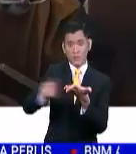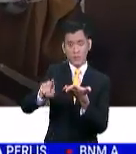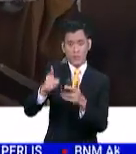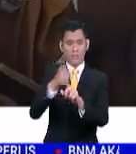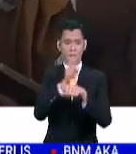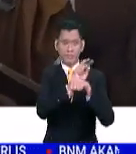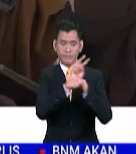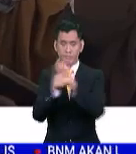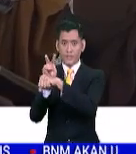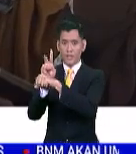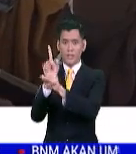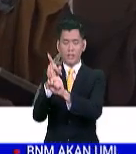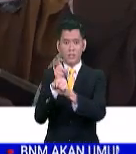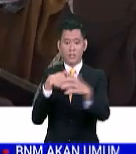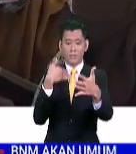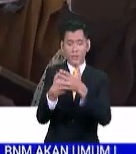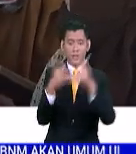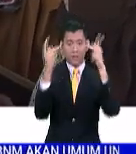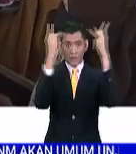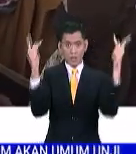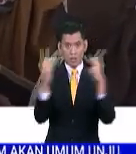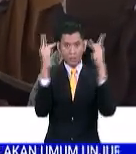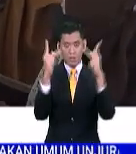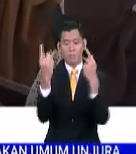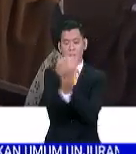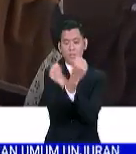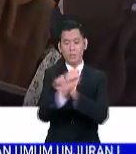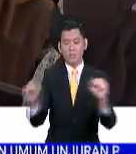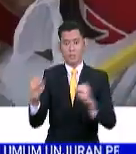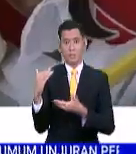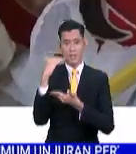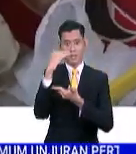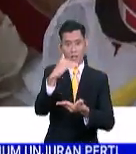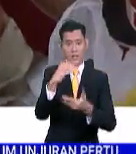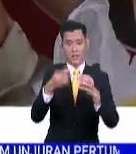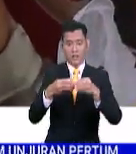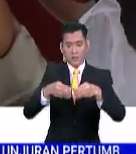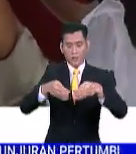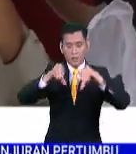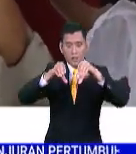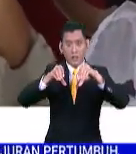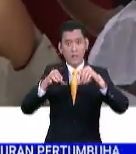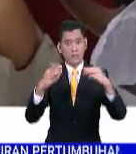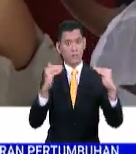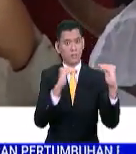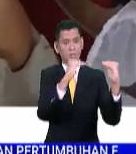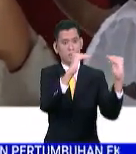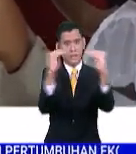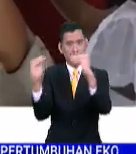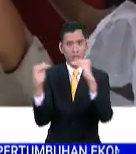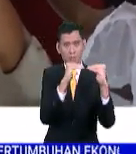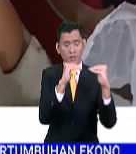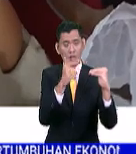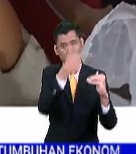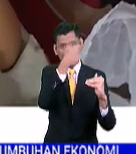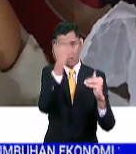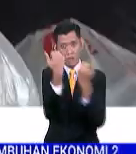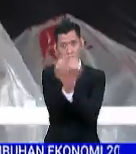Berdasarkan pemantauan sehingga Khamis lalu, bekalan telur ayam di pasaran adalah stabil dengan kadar